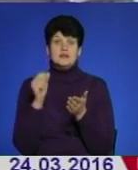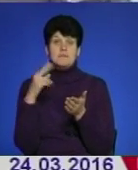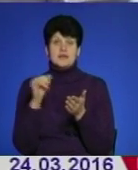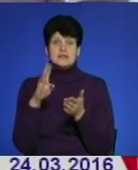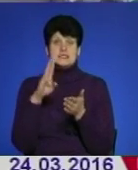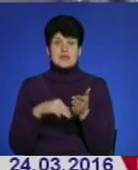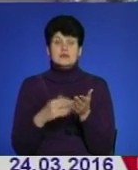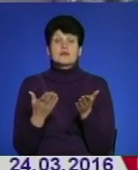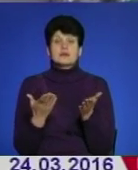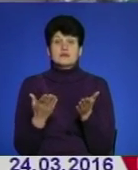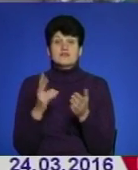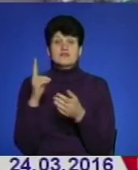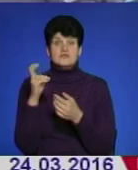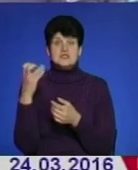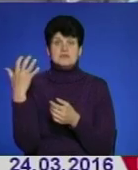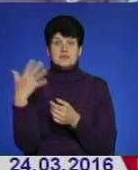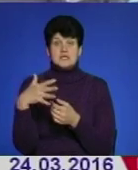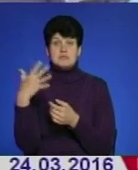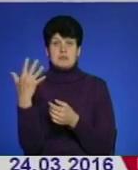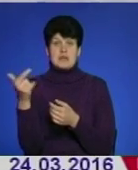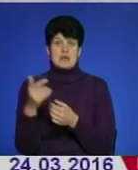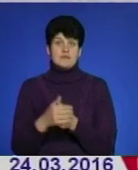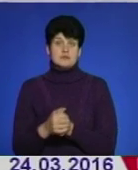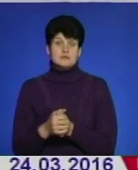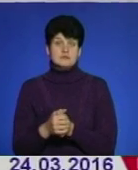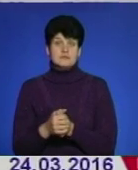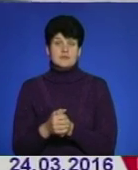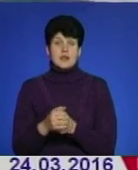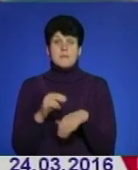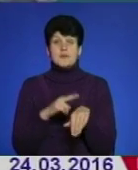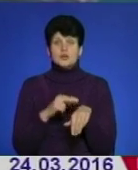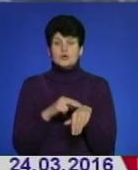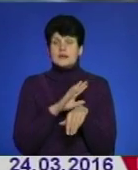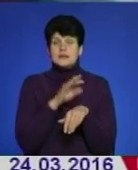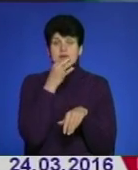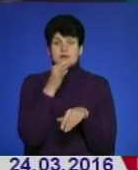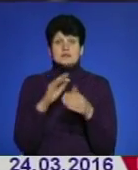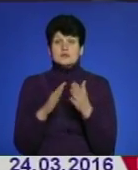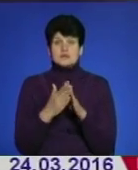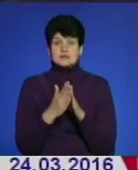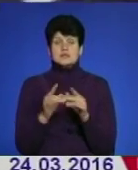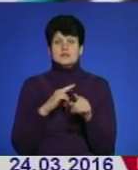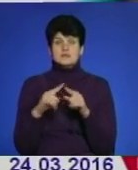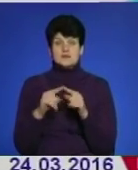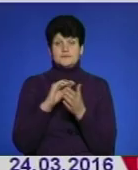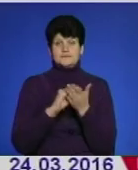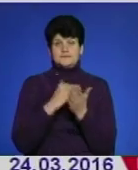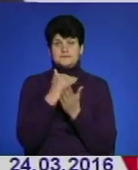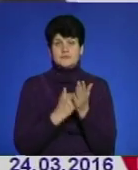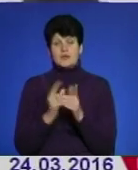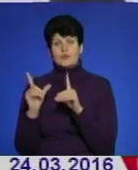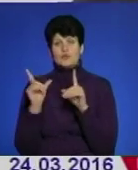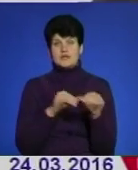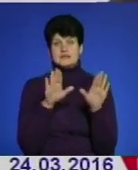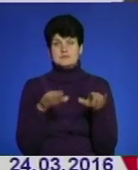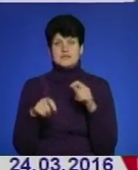Стягнення в розмірі 255 гривень. Патрульні не прокоментували ситуацію, оперативно оформили протокол та поїхали з